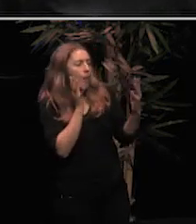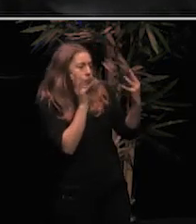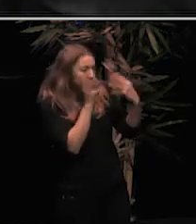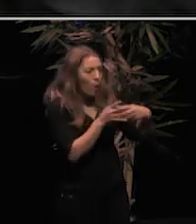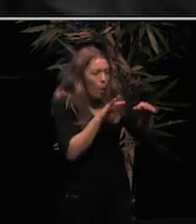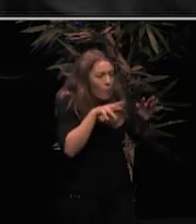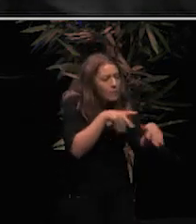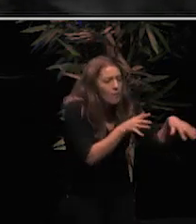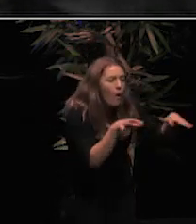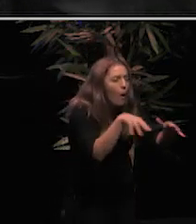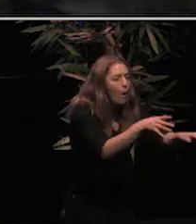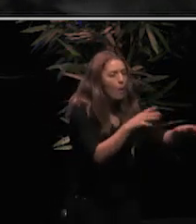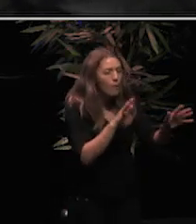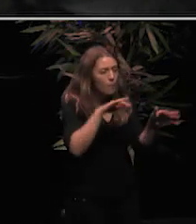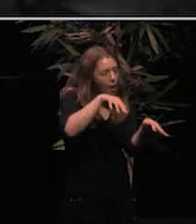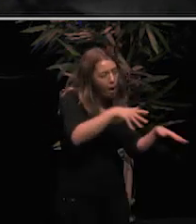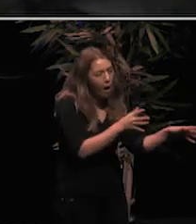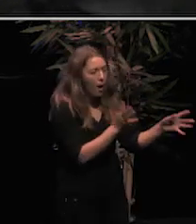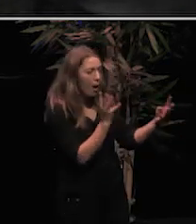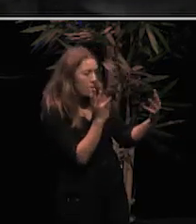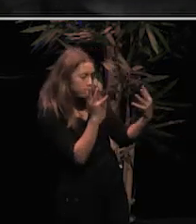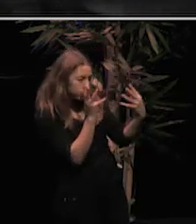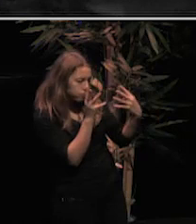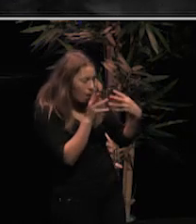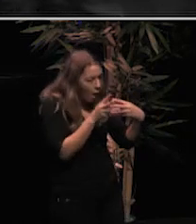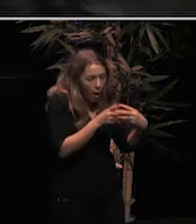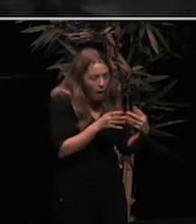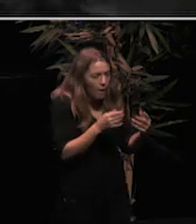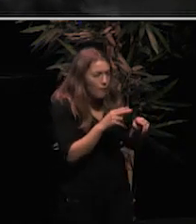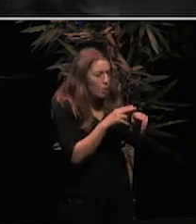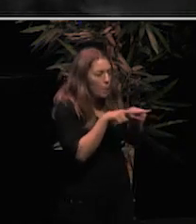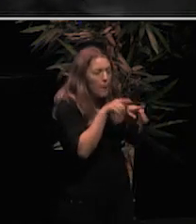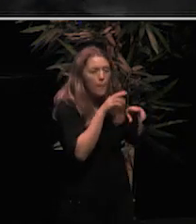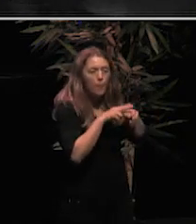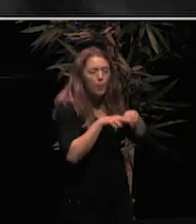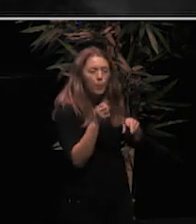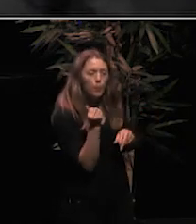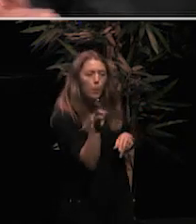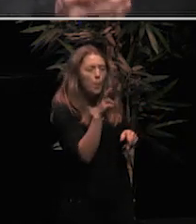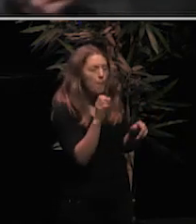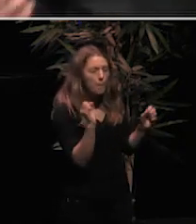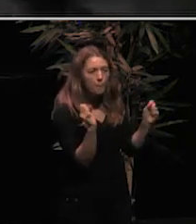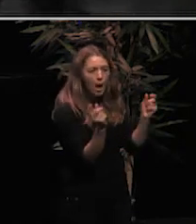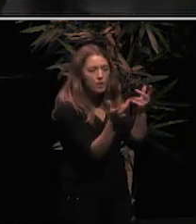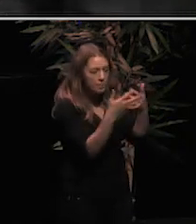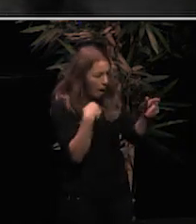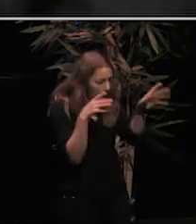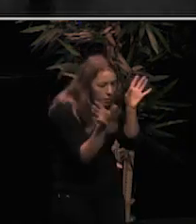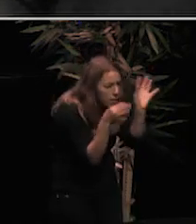espace maritime encore vierge et magique, et la découverte de cet univers